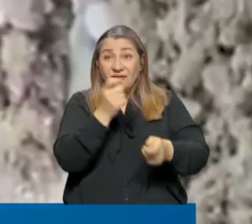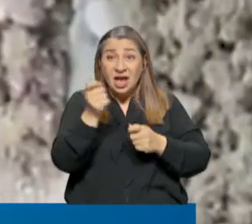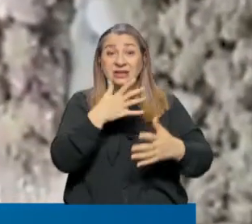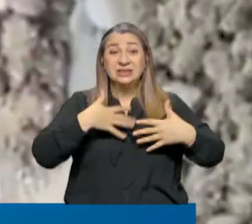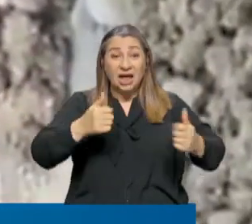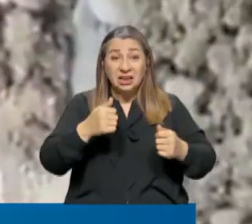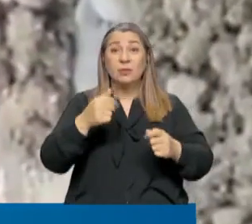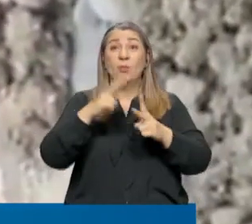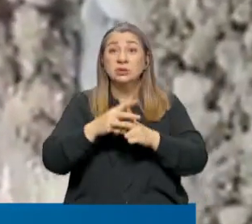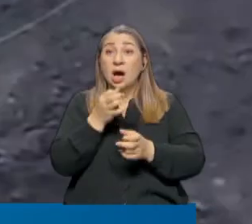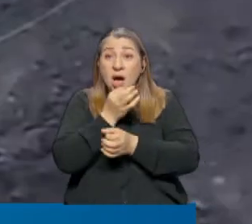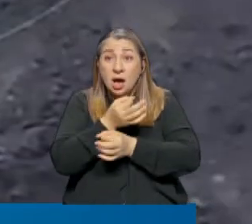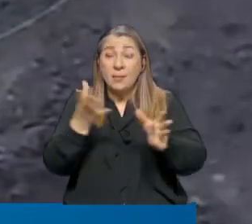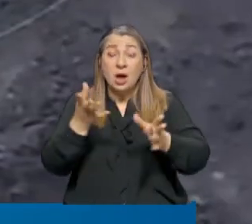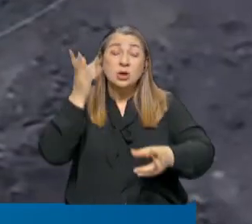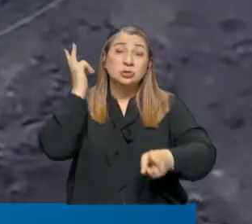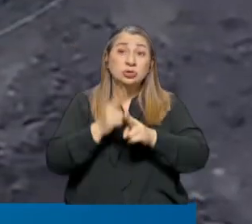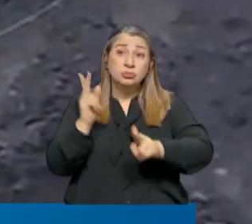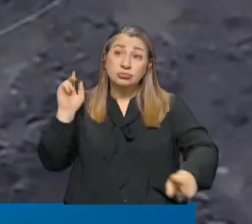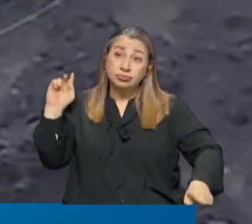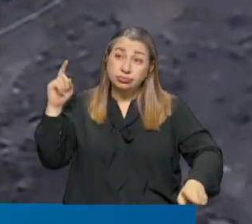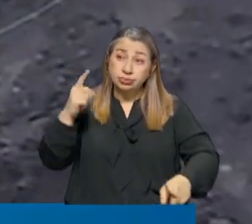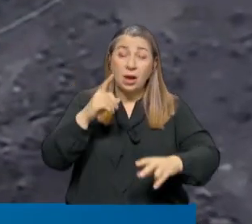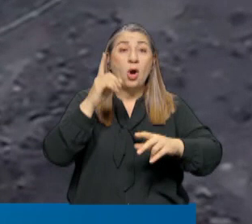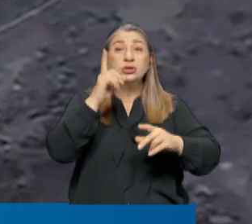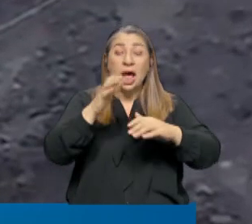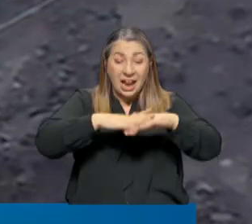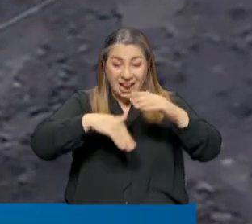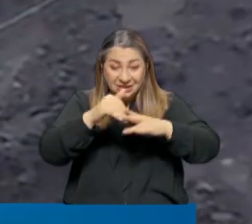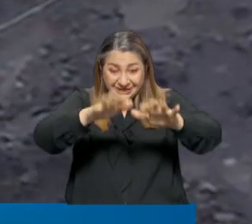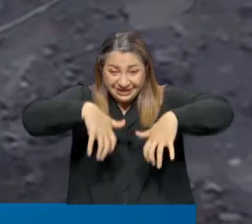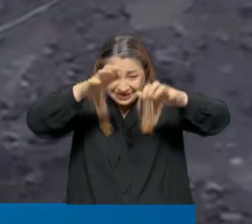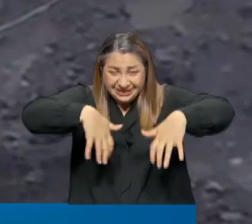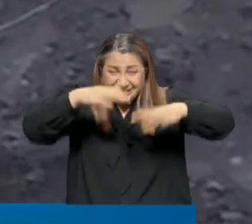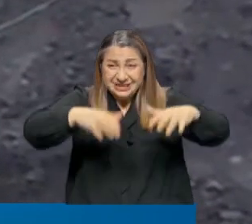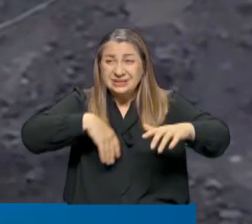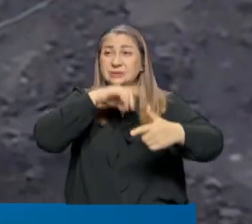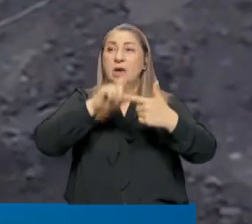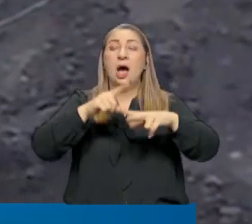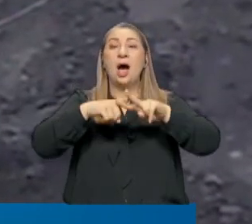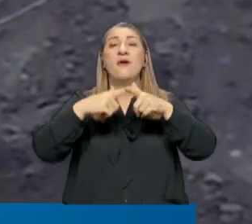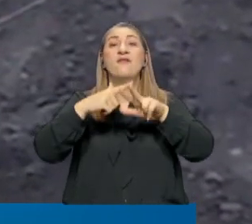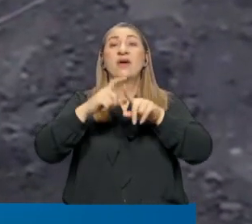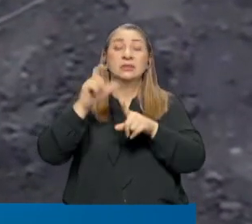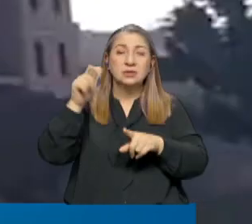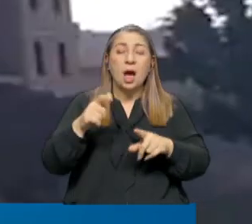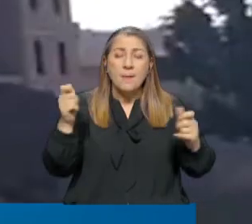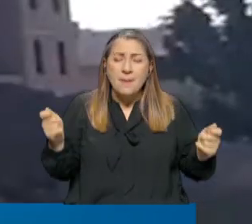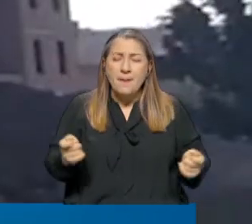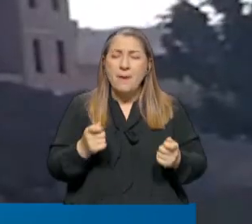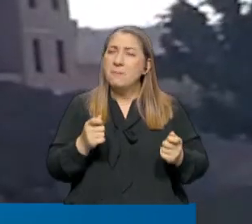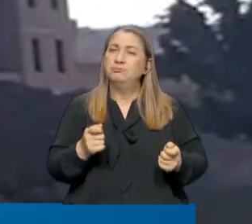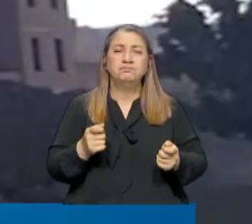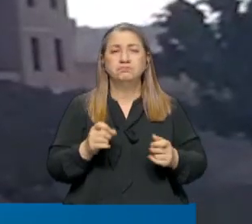ve sağlık ekiplerine haber verdi önce onlar toprağa elleriyle açmaya çalıştılar ardından AFAD ekipleri ama Çabalar